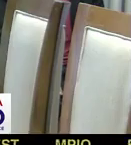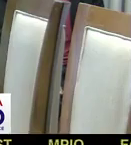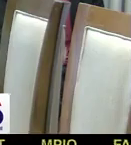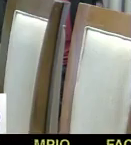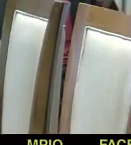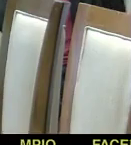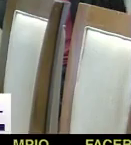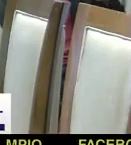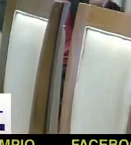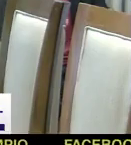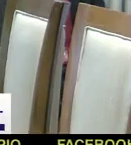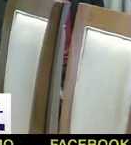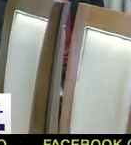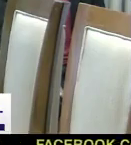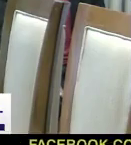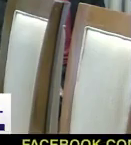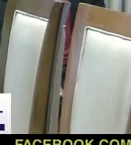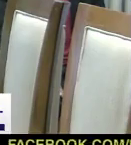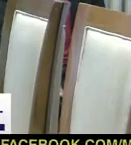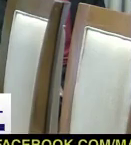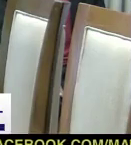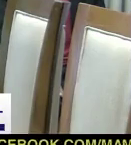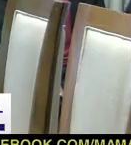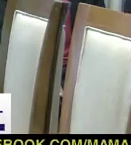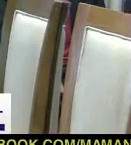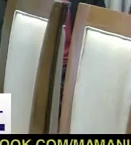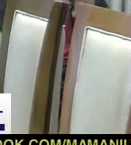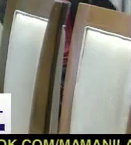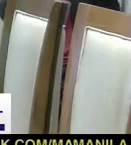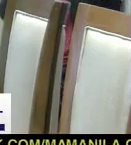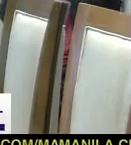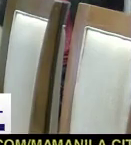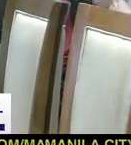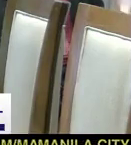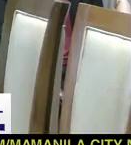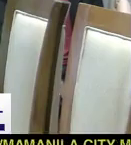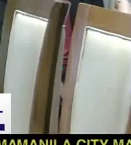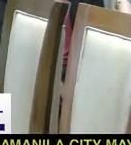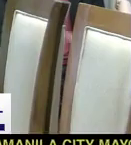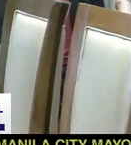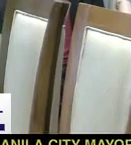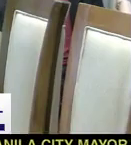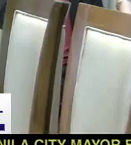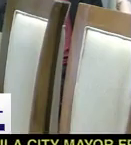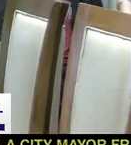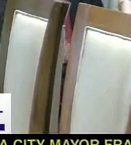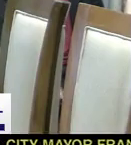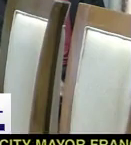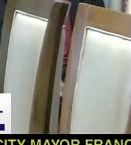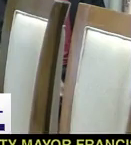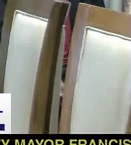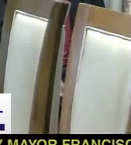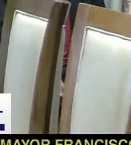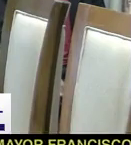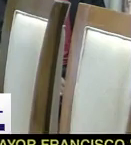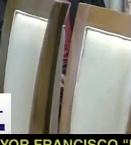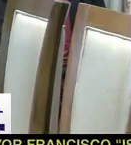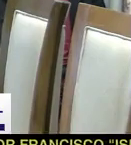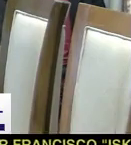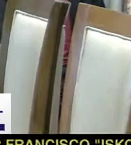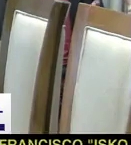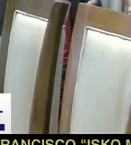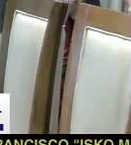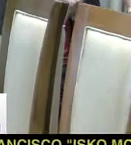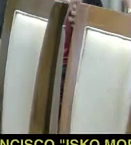ka? Oh. Ayan, ay open lang. Ah, hindi nakita. Oh, sige. So, yun po. Yan